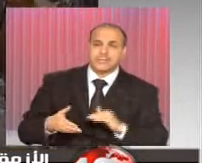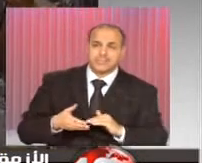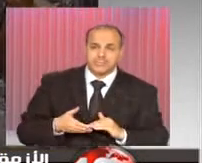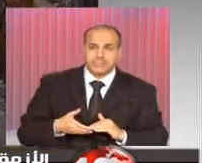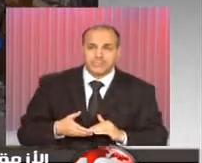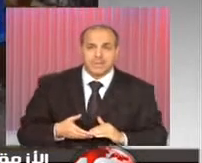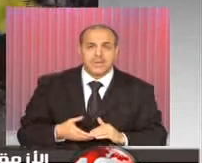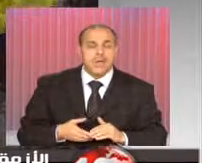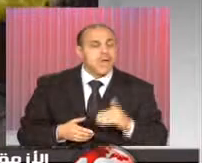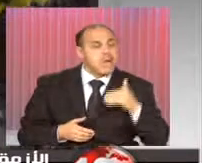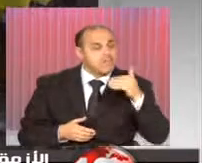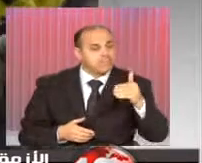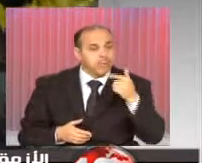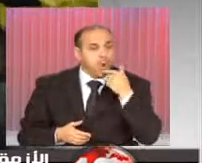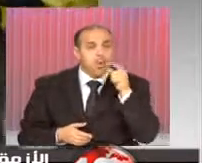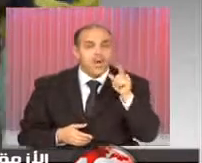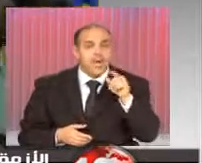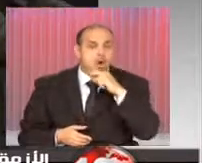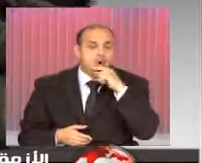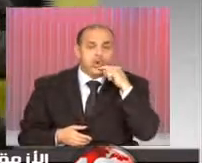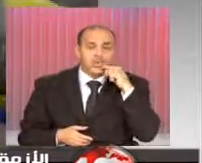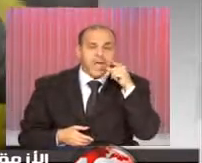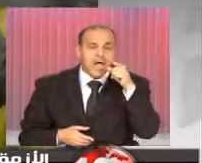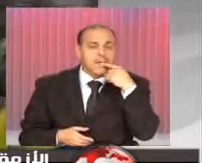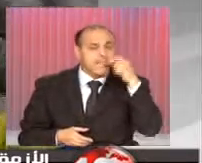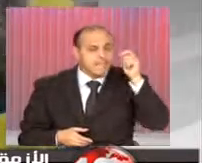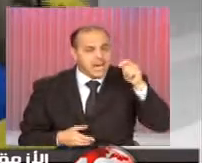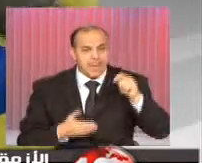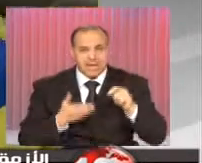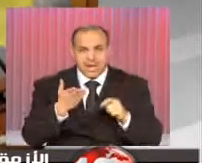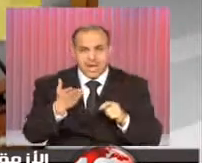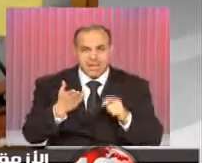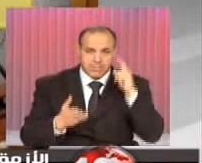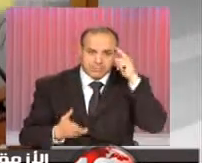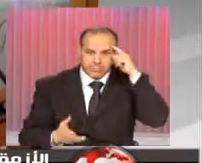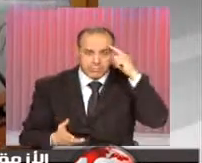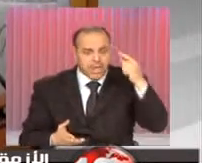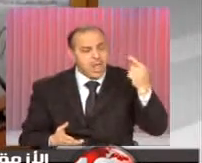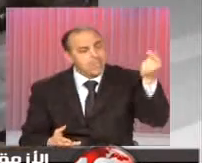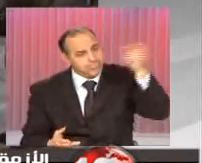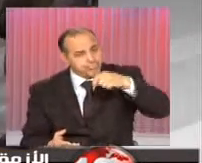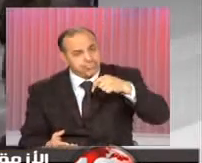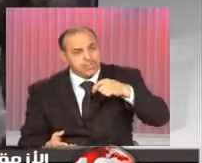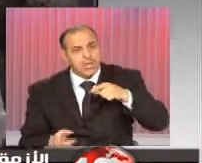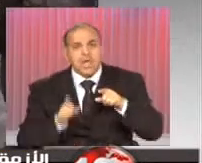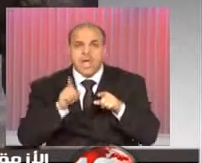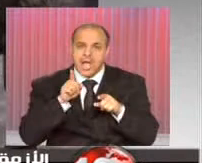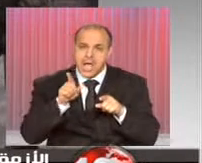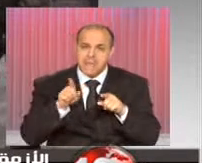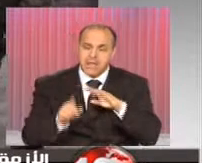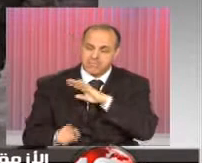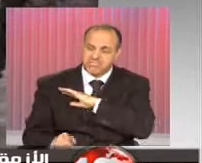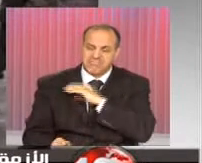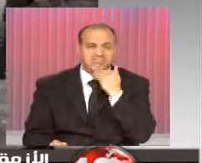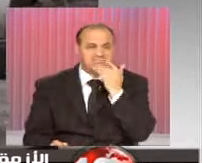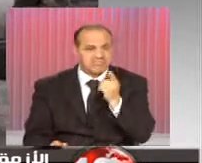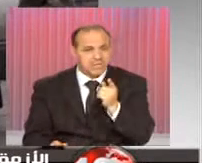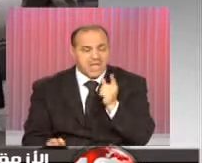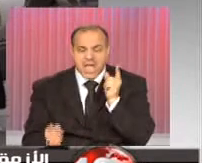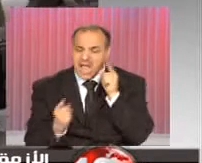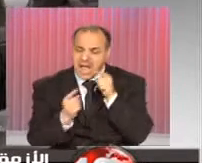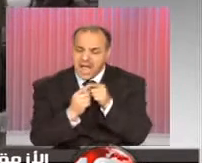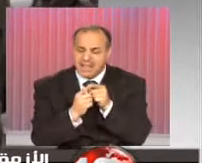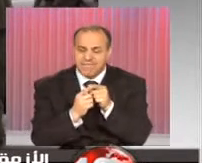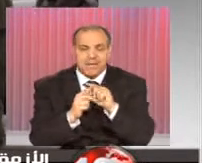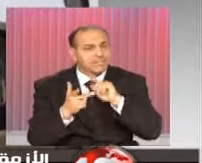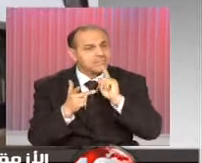في مقابل ذلك اعتبرت روسيا إعلان البرلمان لها كدولة معتدية إجراء غير مسؤول، ويهدف وفق